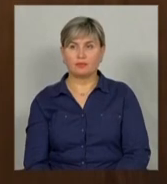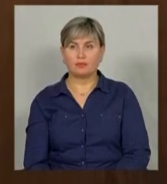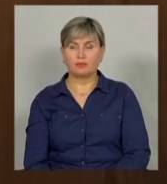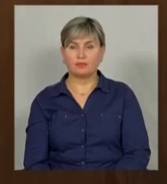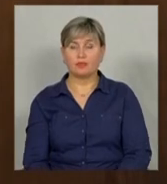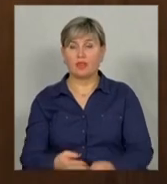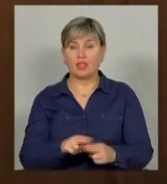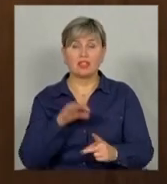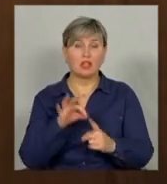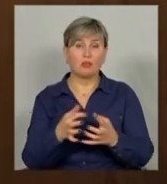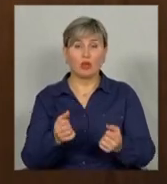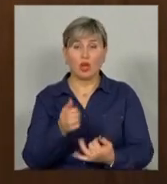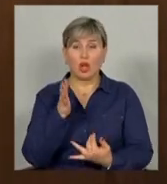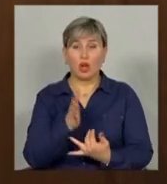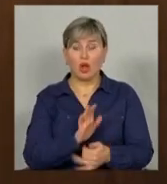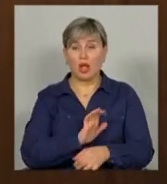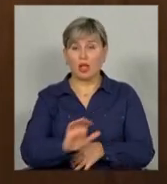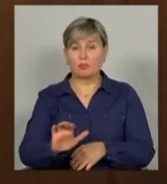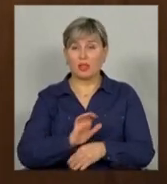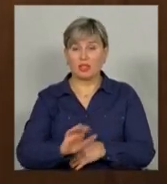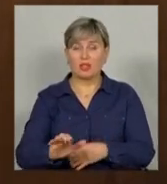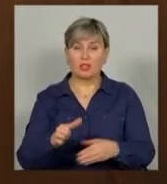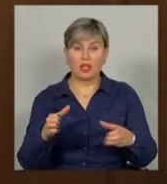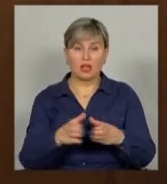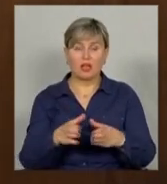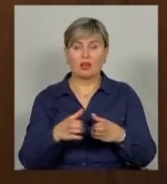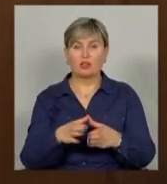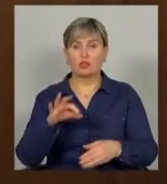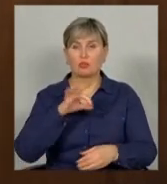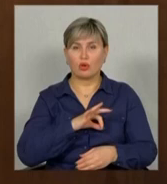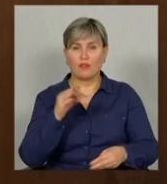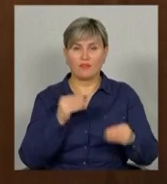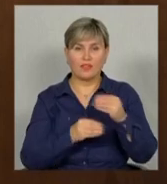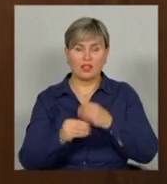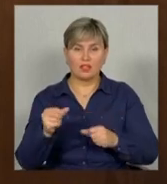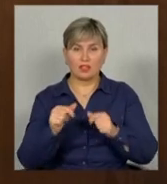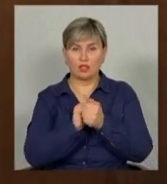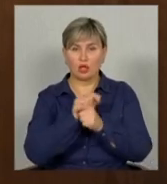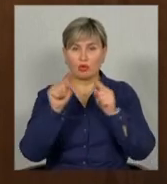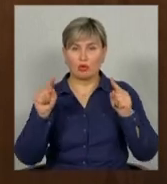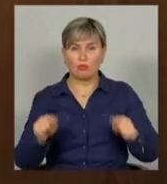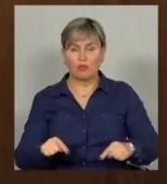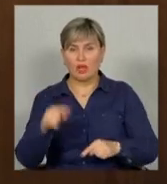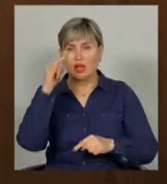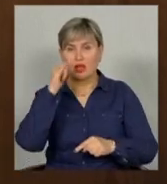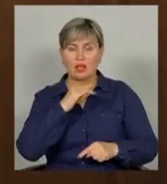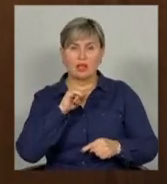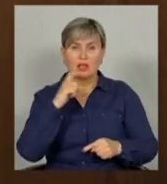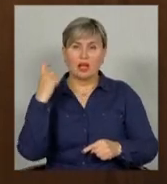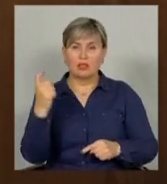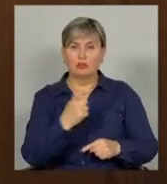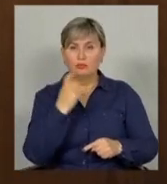При этом с целью получения льготного экспортного тарифа компания использовала фиктивные счета-фактуры отечественных крестьянских хозяйств,